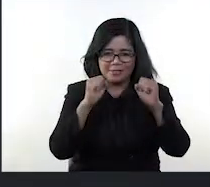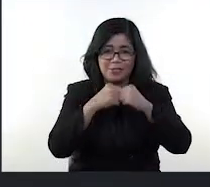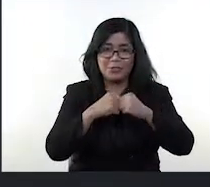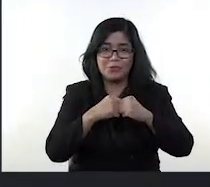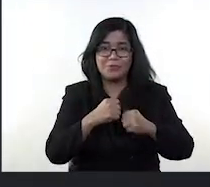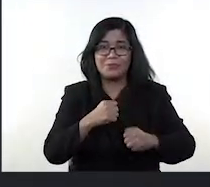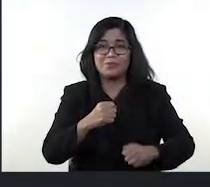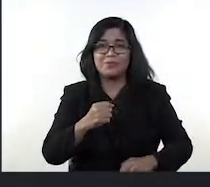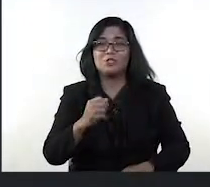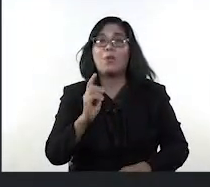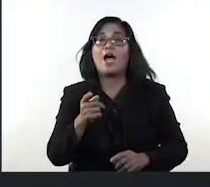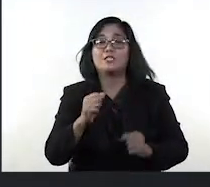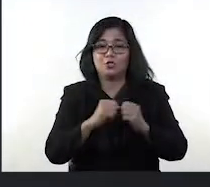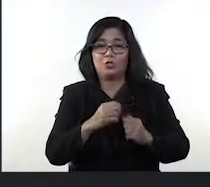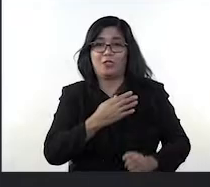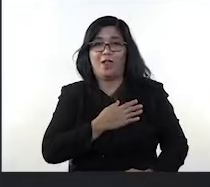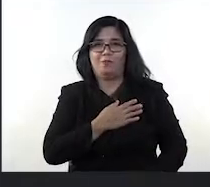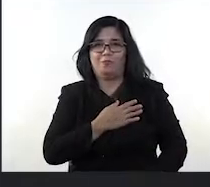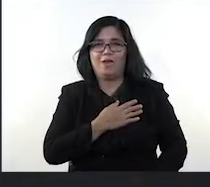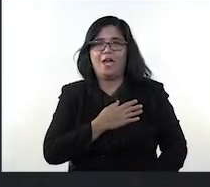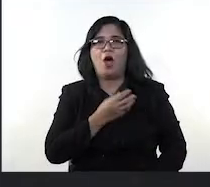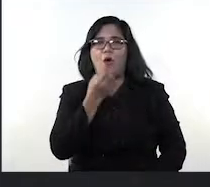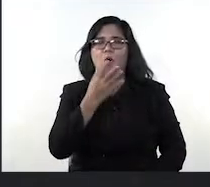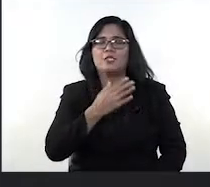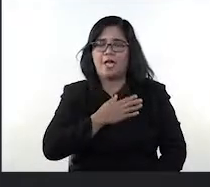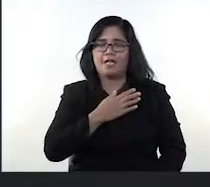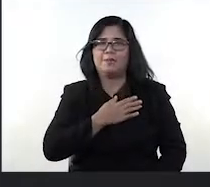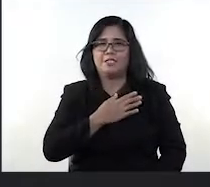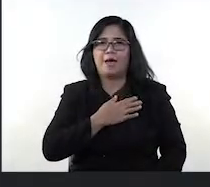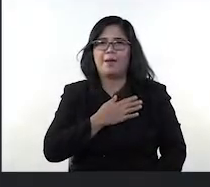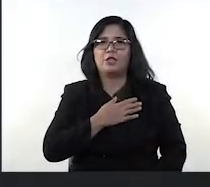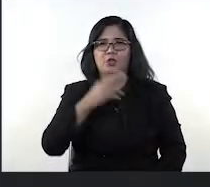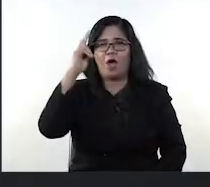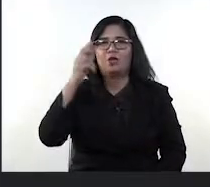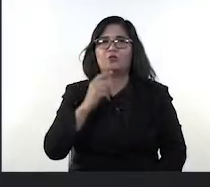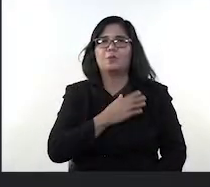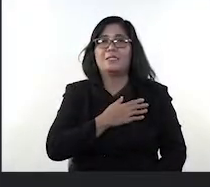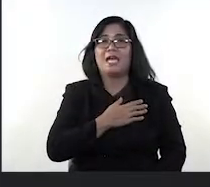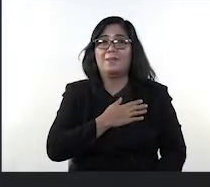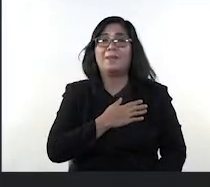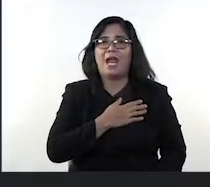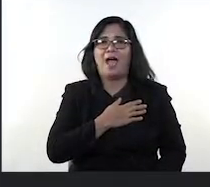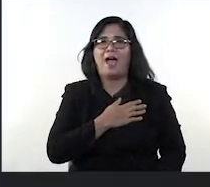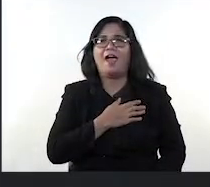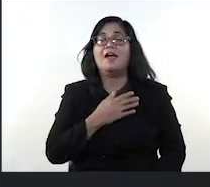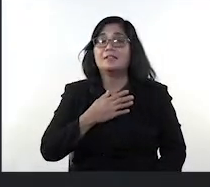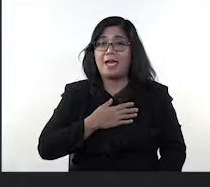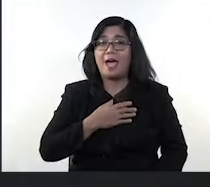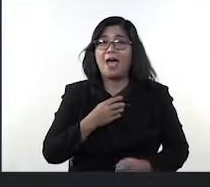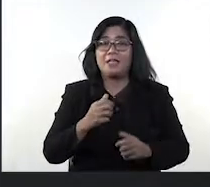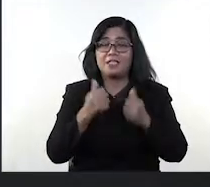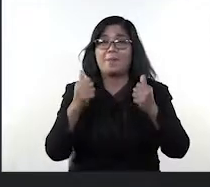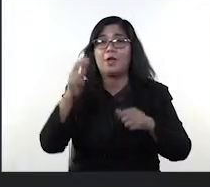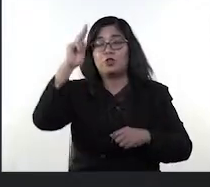tidak ada dirumah masing-masing katakan Saya dipersiapkan Tuhan to menjadi pemenang Ayo iman-iman ini langkah profetik kita